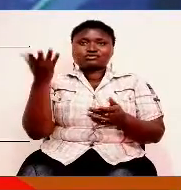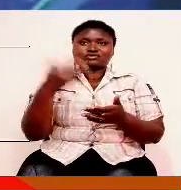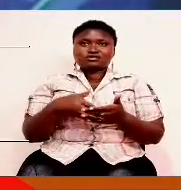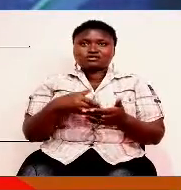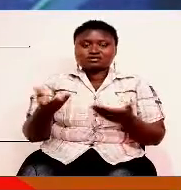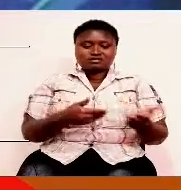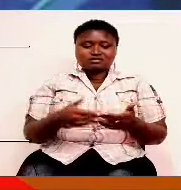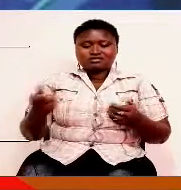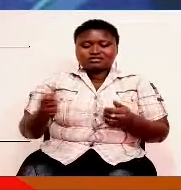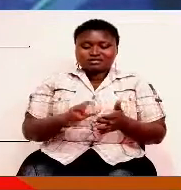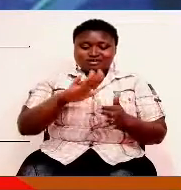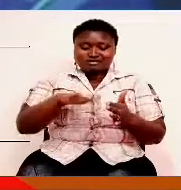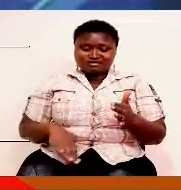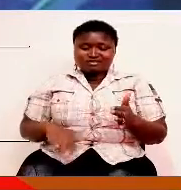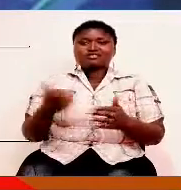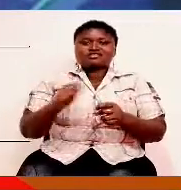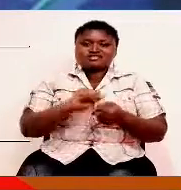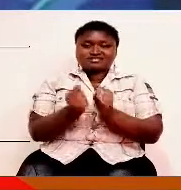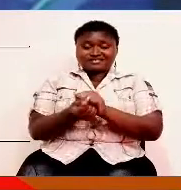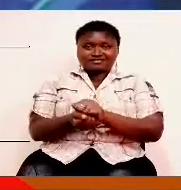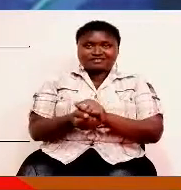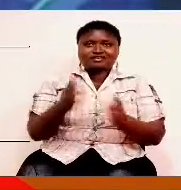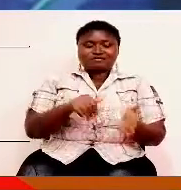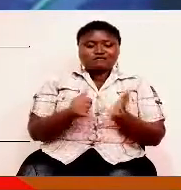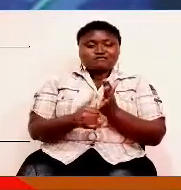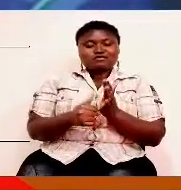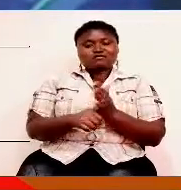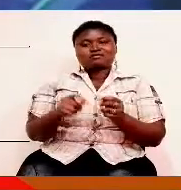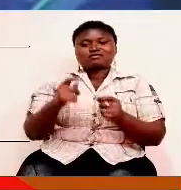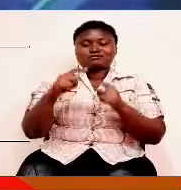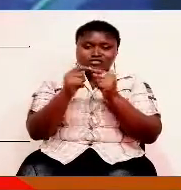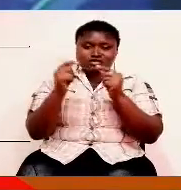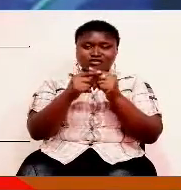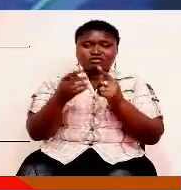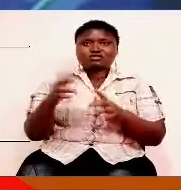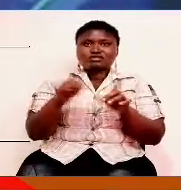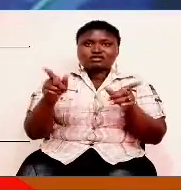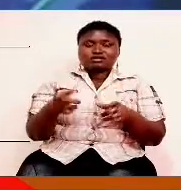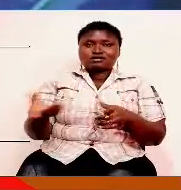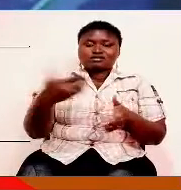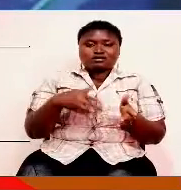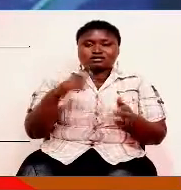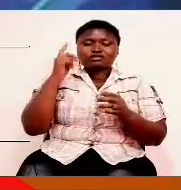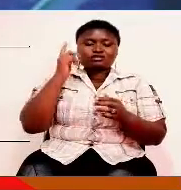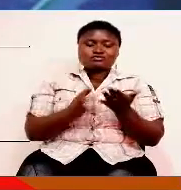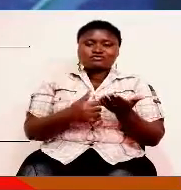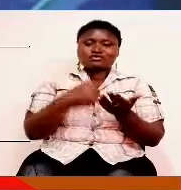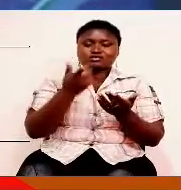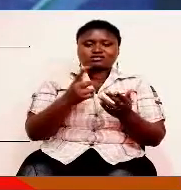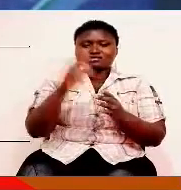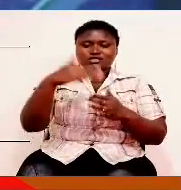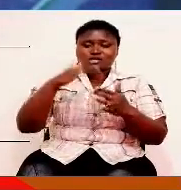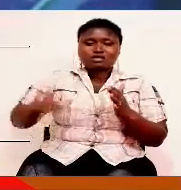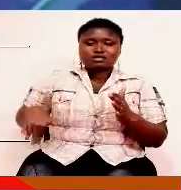mabo kwa ground different etago mathina ma mitabo no mugikuyo akiugaga kafa gucererwo gukira gutera